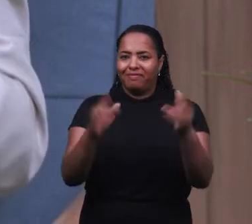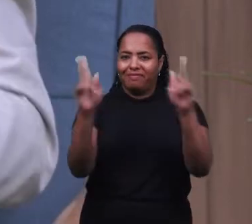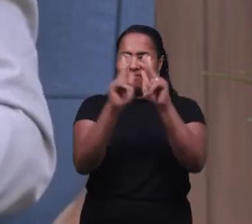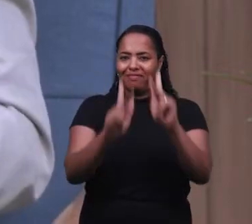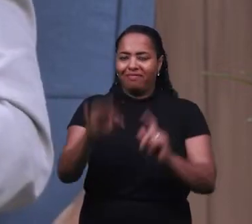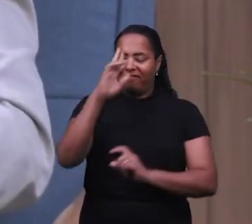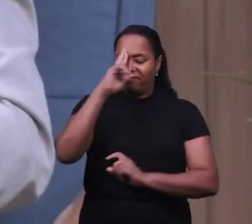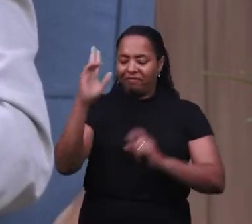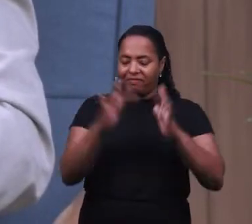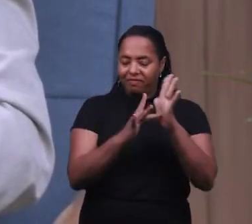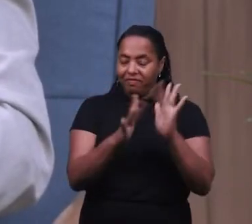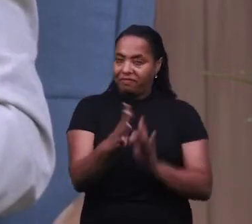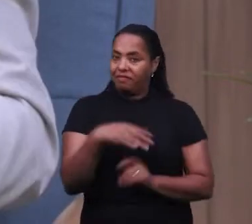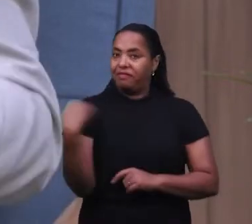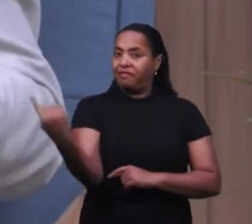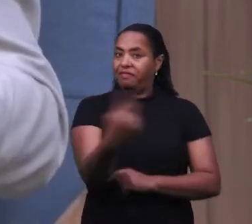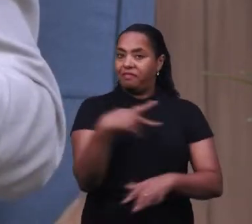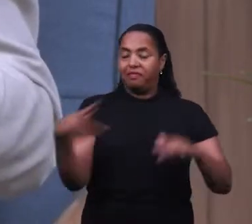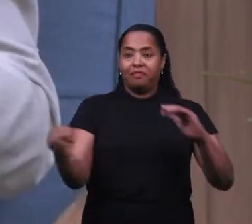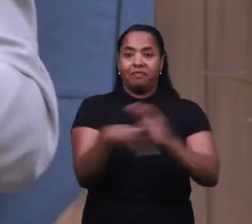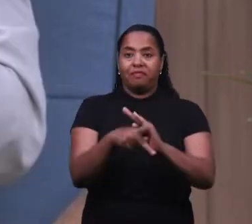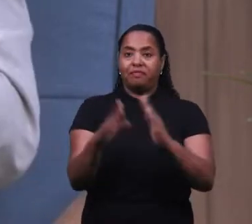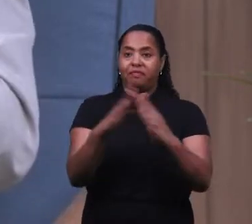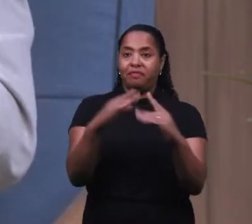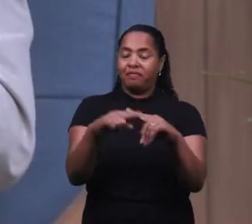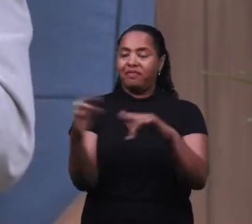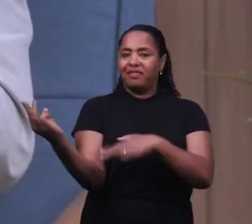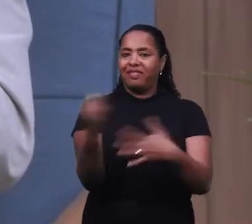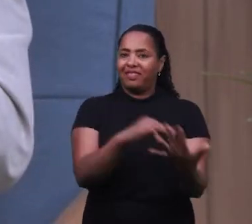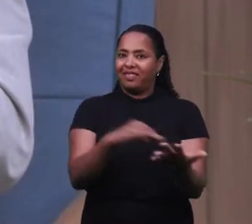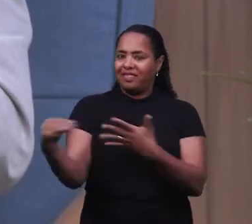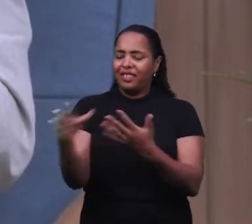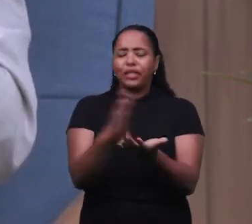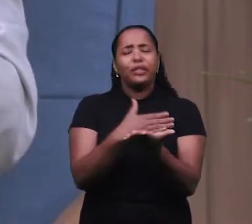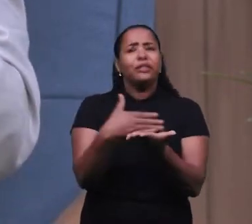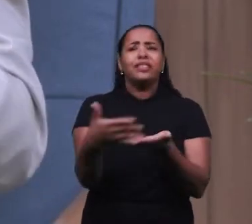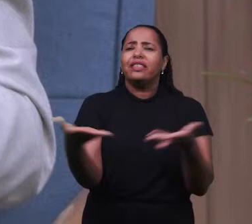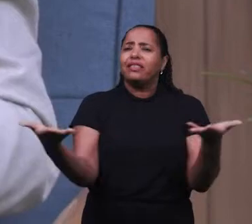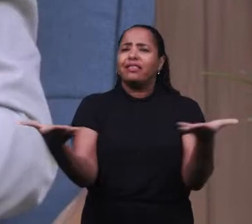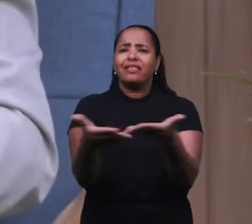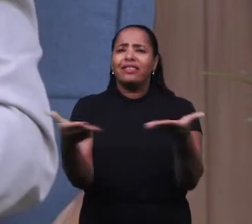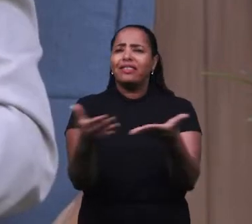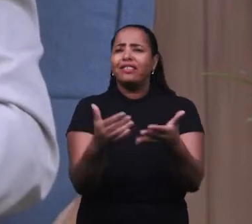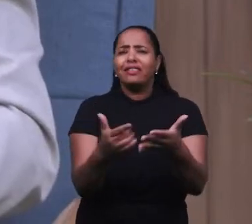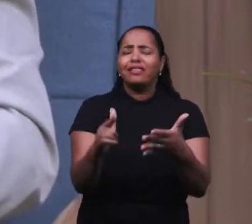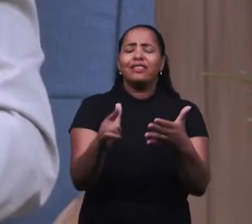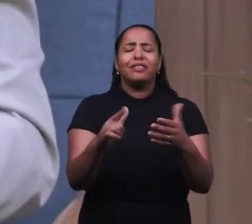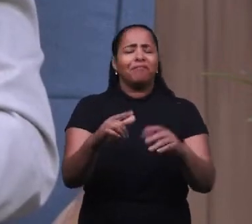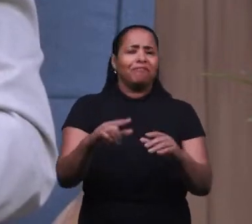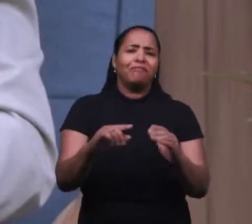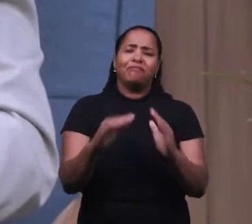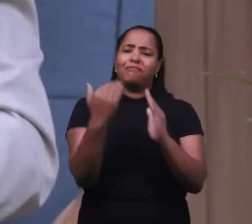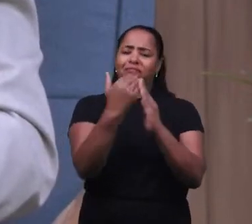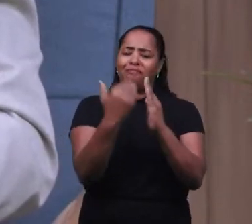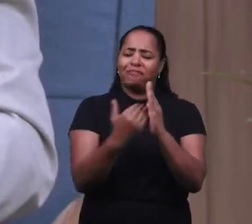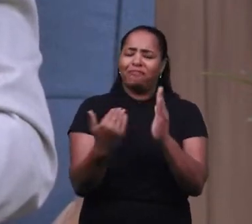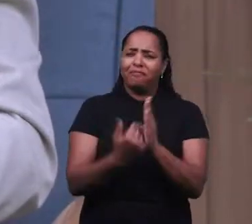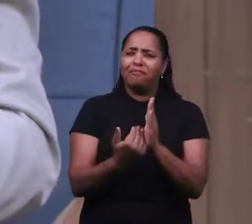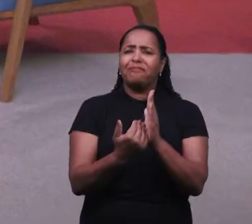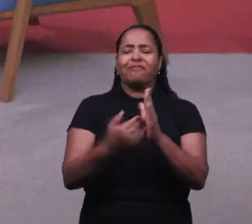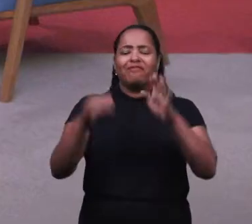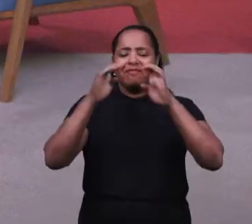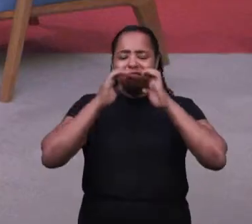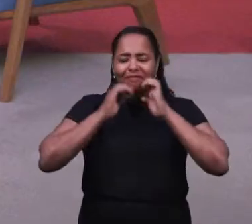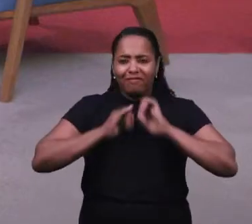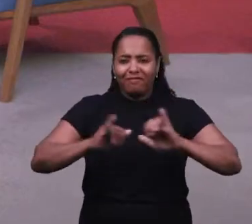Je salue à tous dans la paix du Seigneur Jésus. Nous sommes l'Église chrétienne Maranatha et nous commençons maintenant une édition de